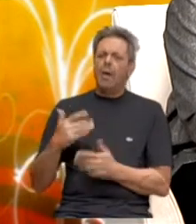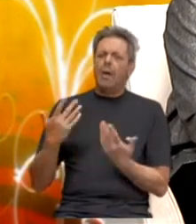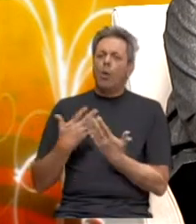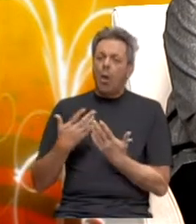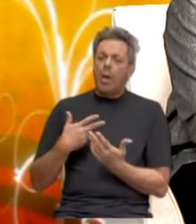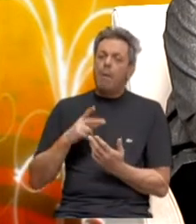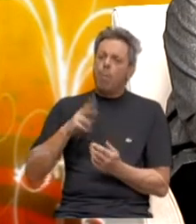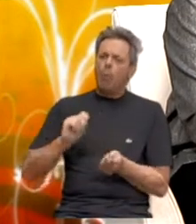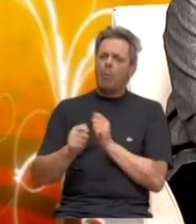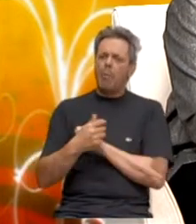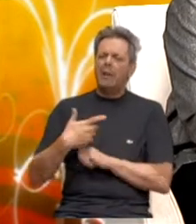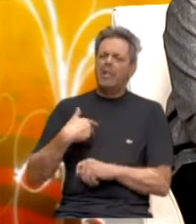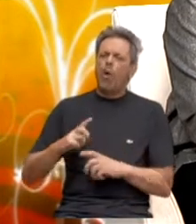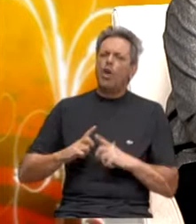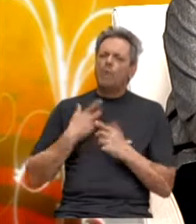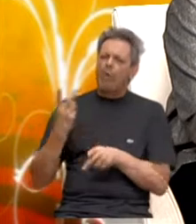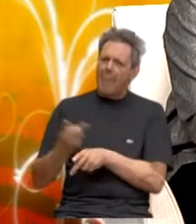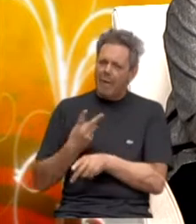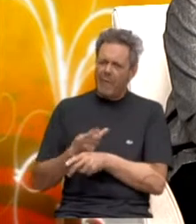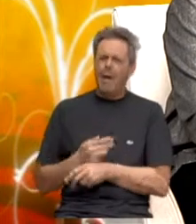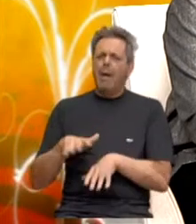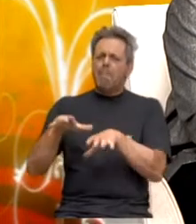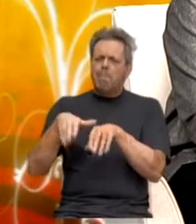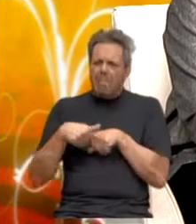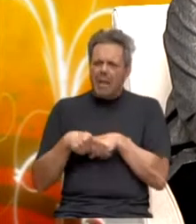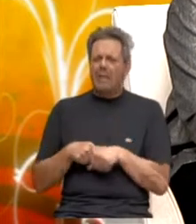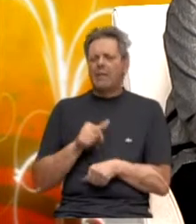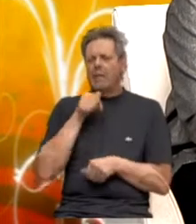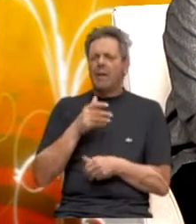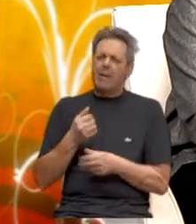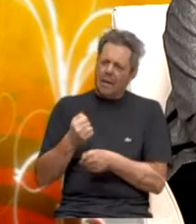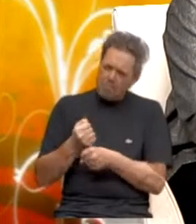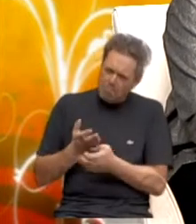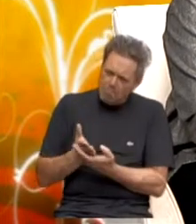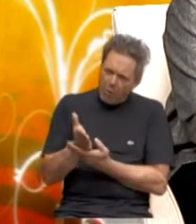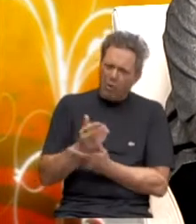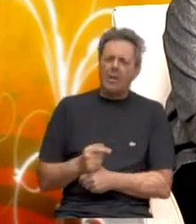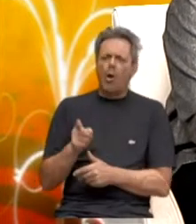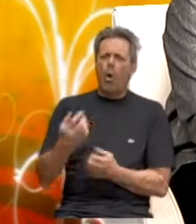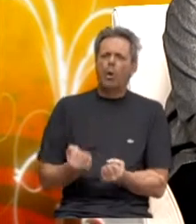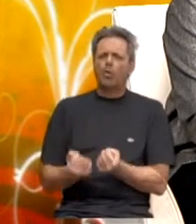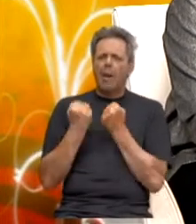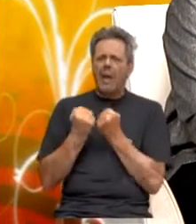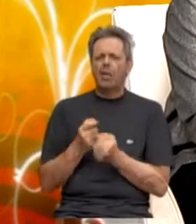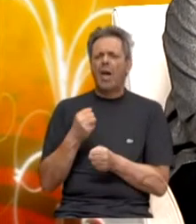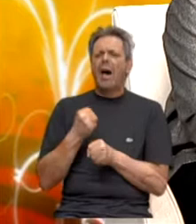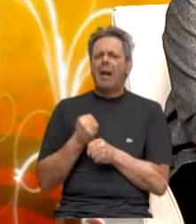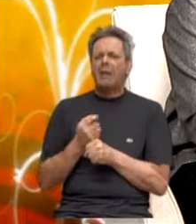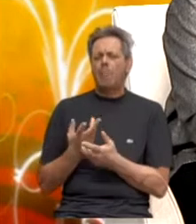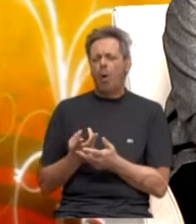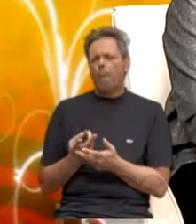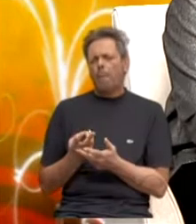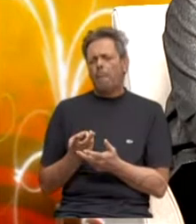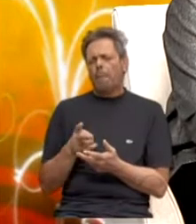stignu promijeniti svoje životne navike, prihvatiti ih i provoditi ih, jer ono što najteže radimo, najteže